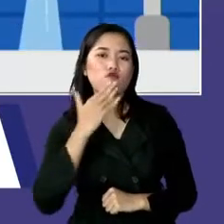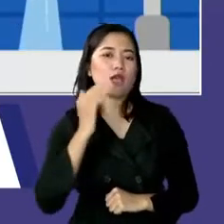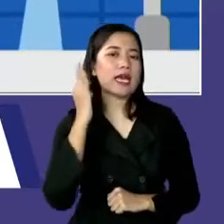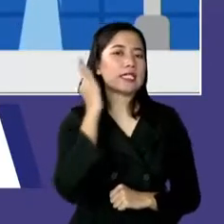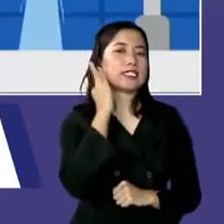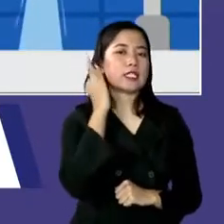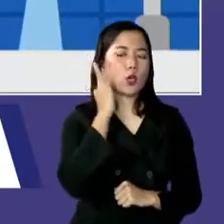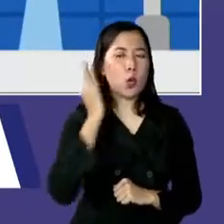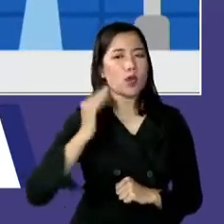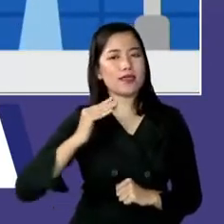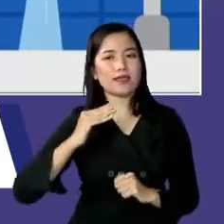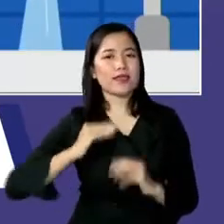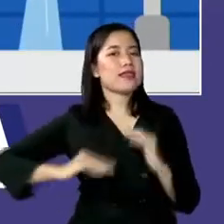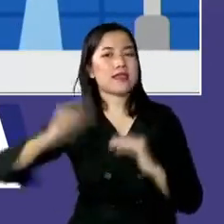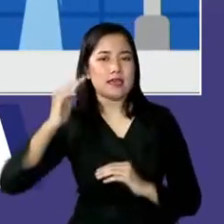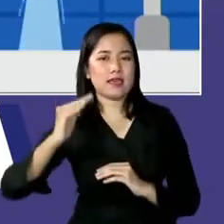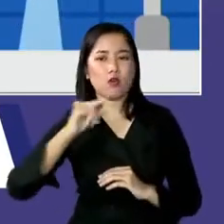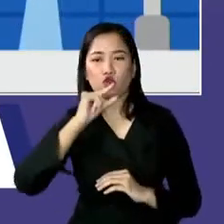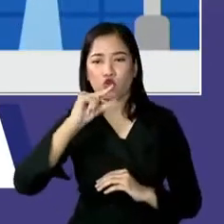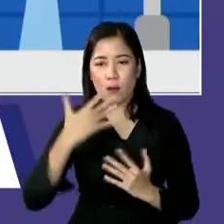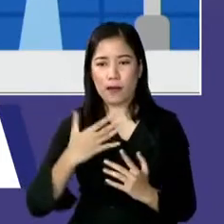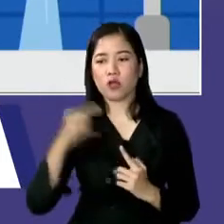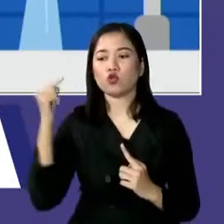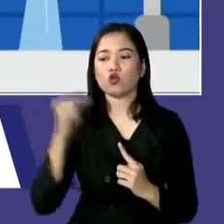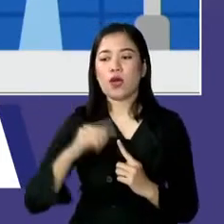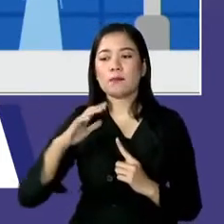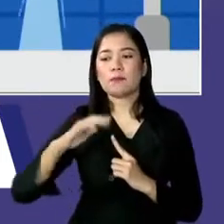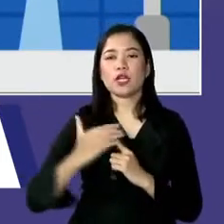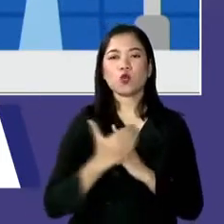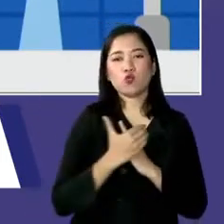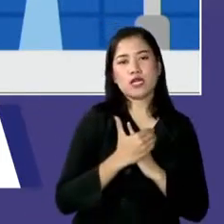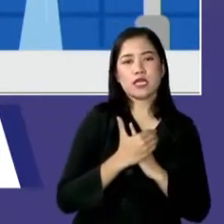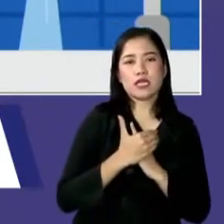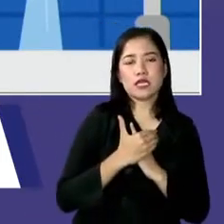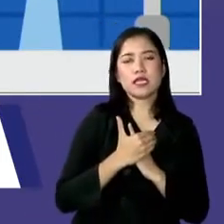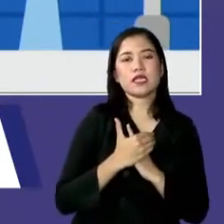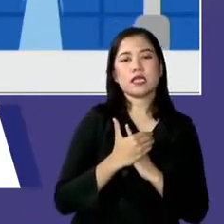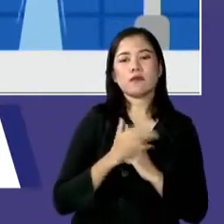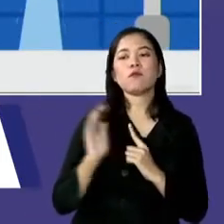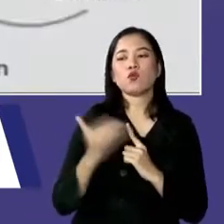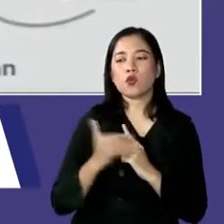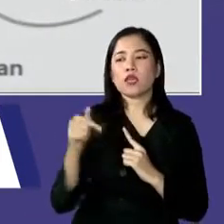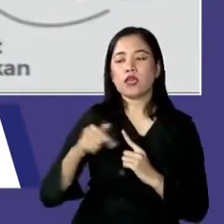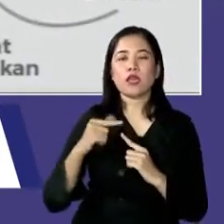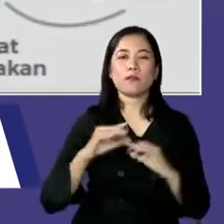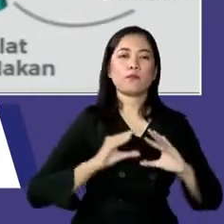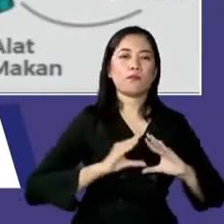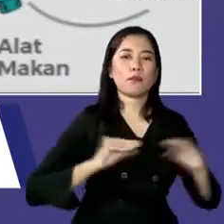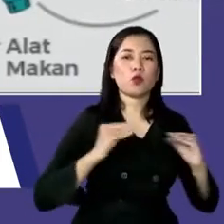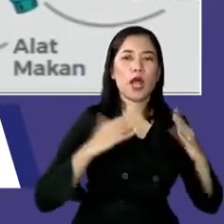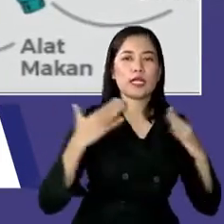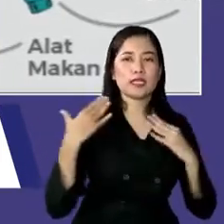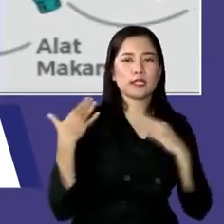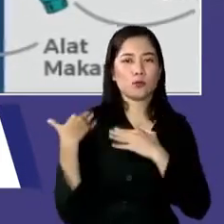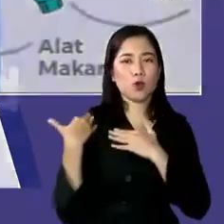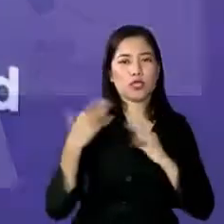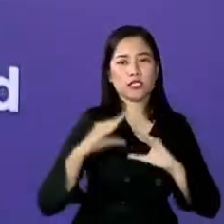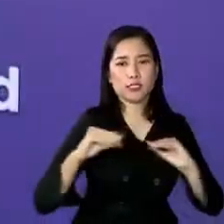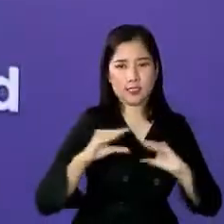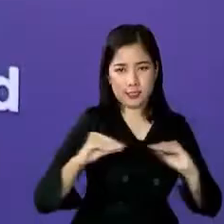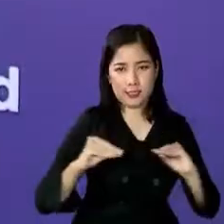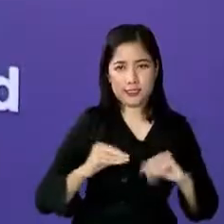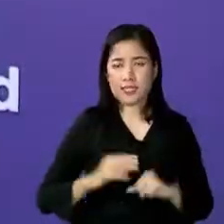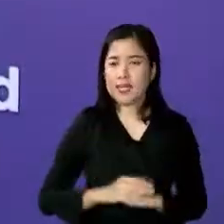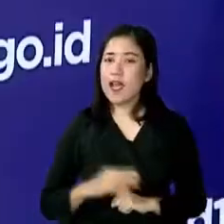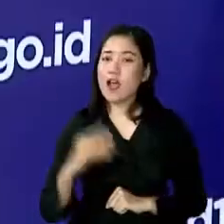untuk melindungi jadi melindungi diri para apa petugas-petugas kita oke oke nah dokterku